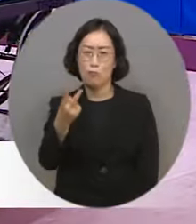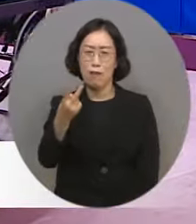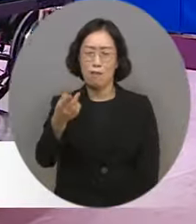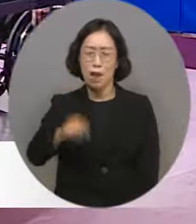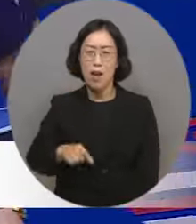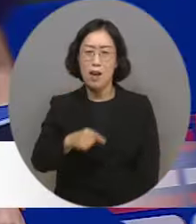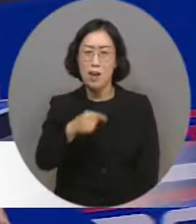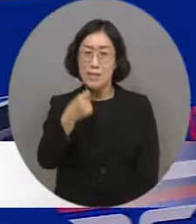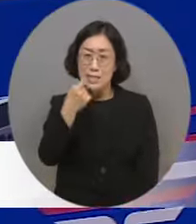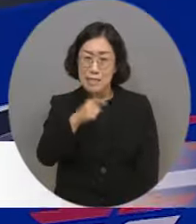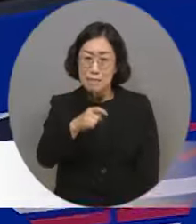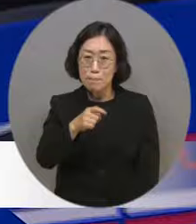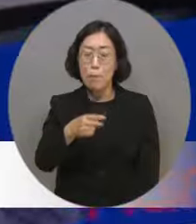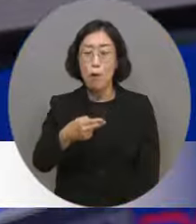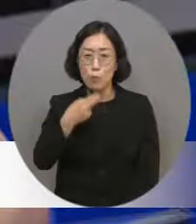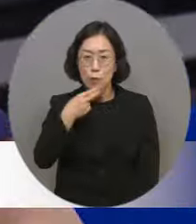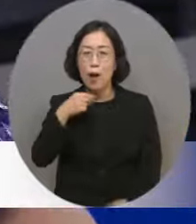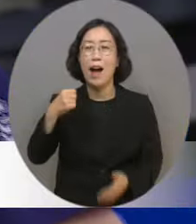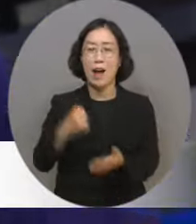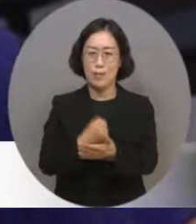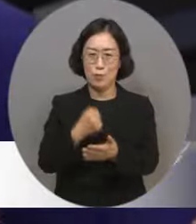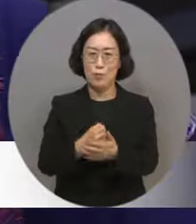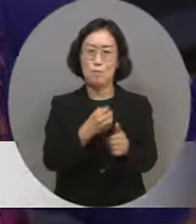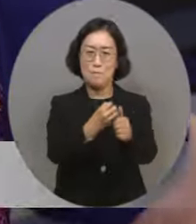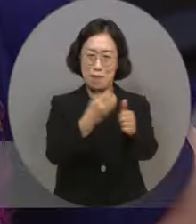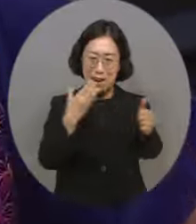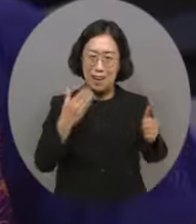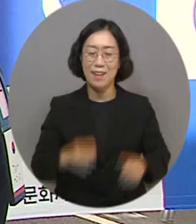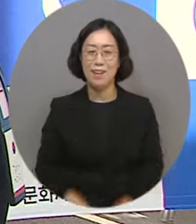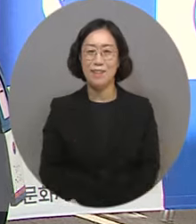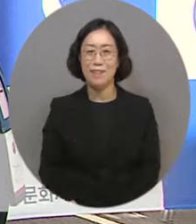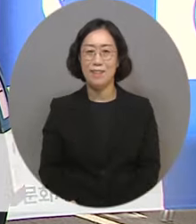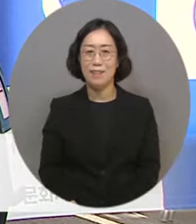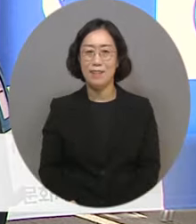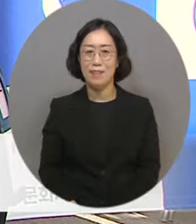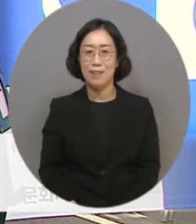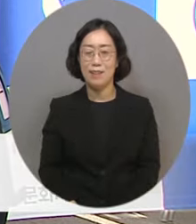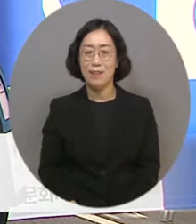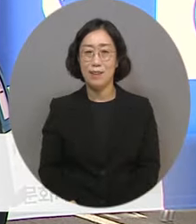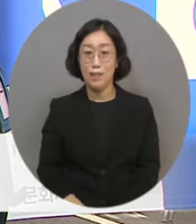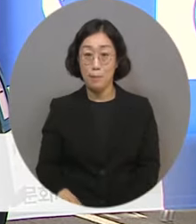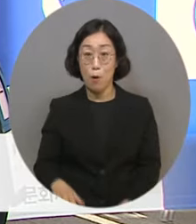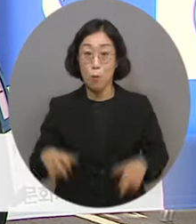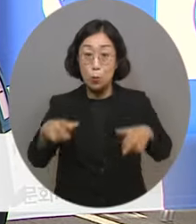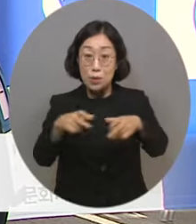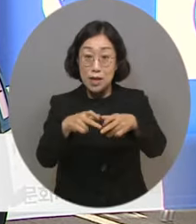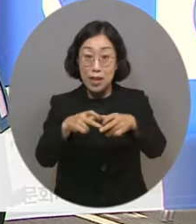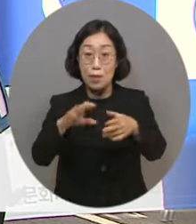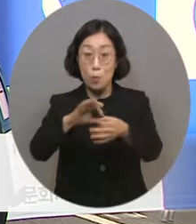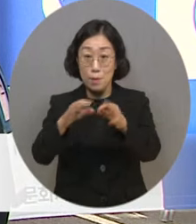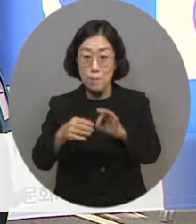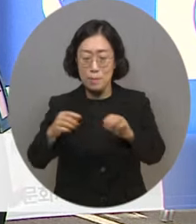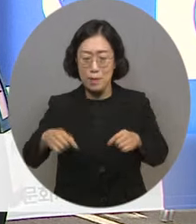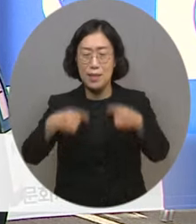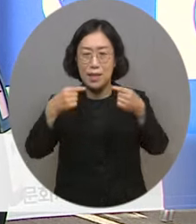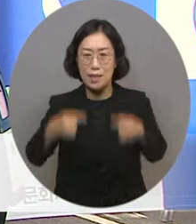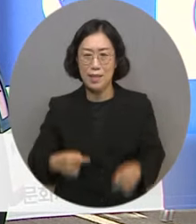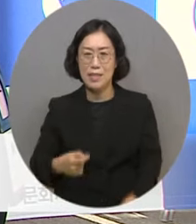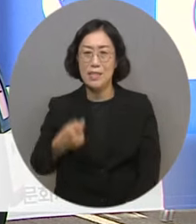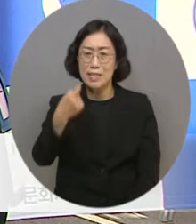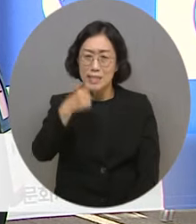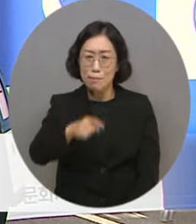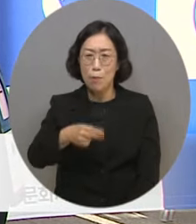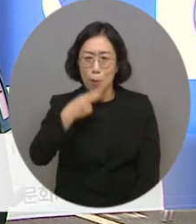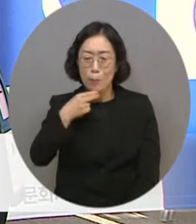목에 걸지 못한 것은 아쉬움으로 남았습니다. 이번 패럴림픽 금메달을 못 딴 게